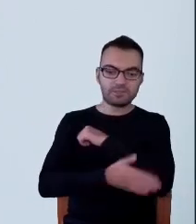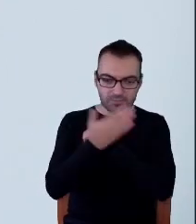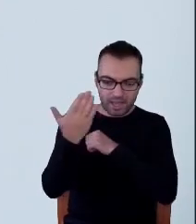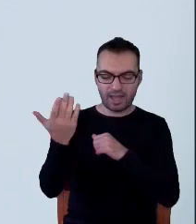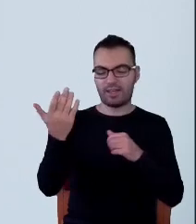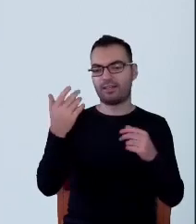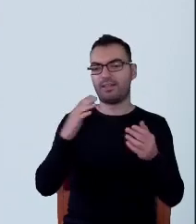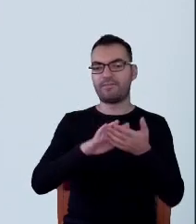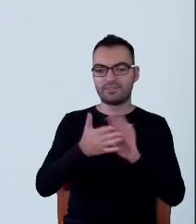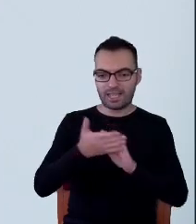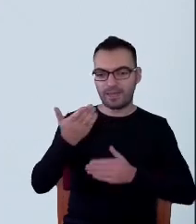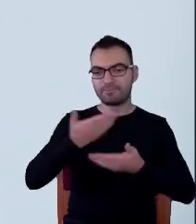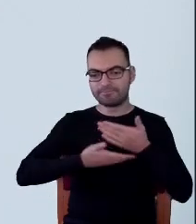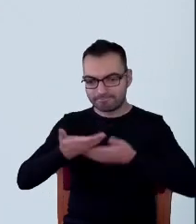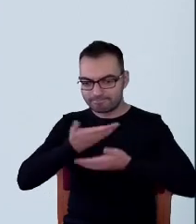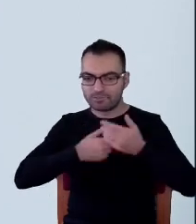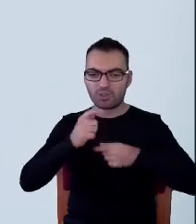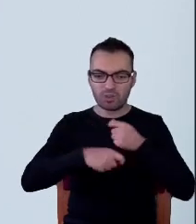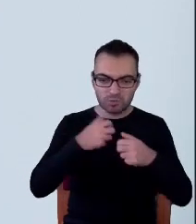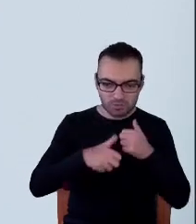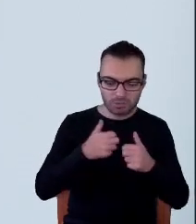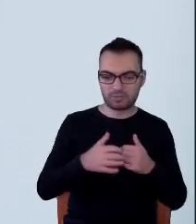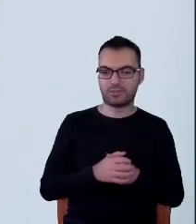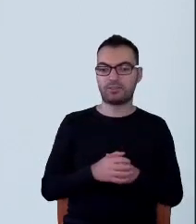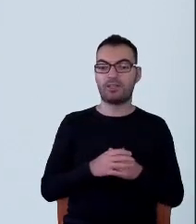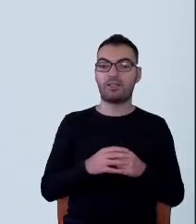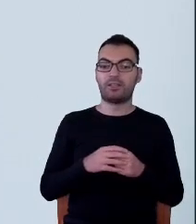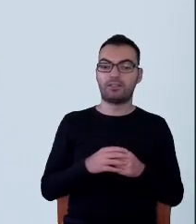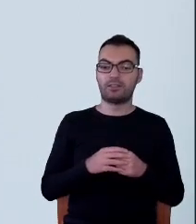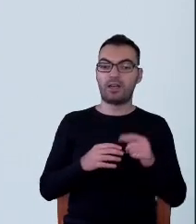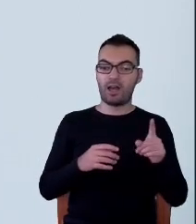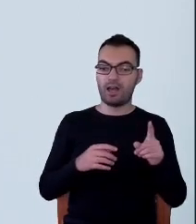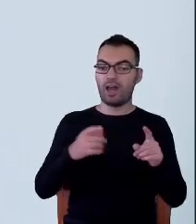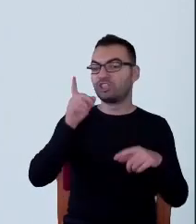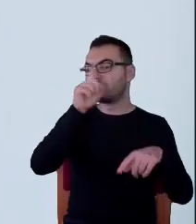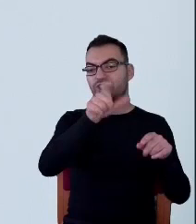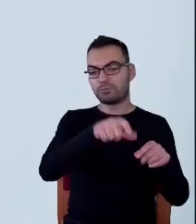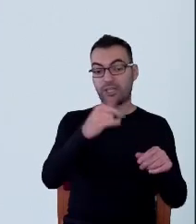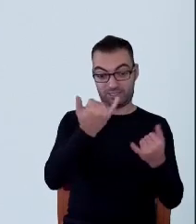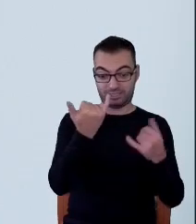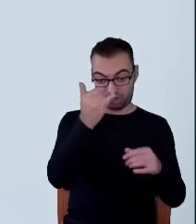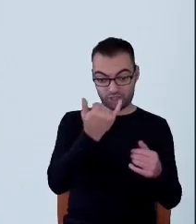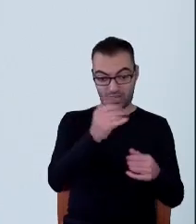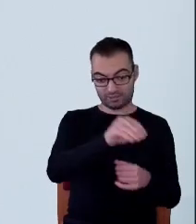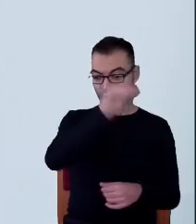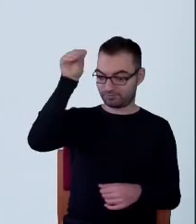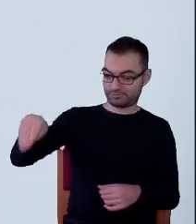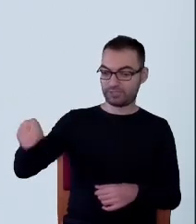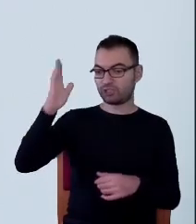która wzajemnie rozwiązuje problemy edukacyjno-wychowawcze, a będzie bardzo źle funkcjonowało w takiej